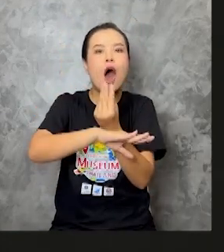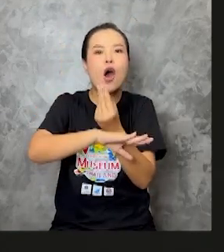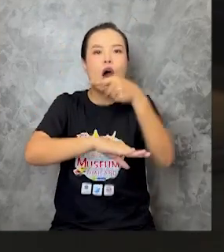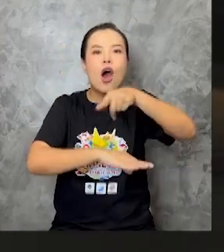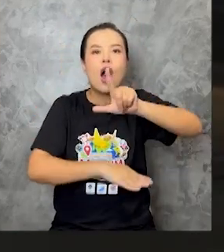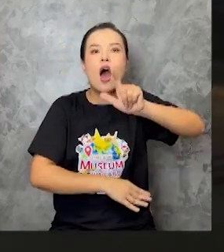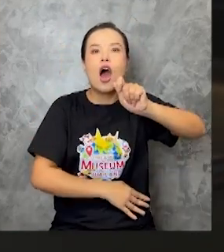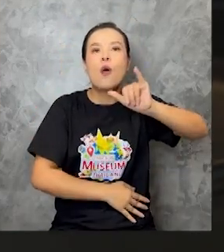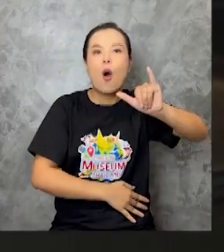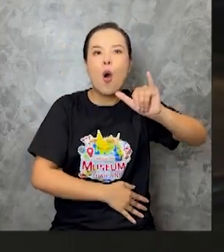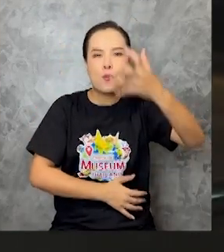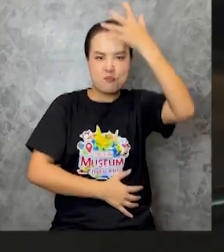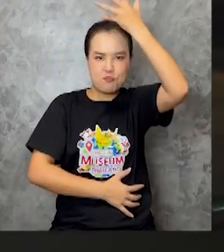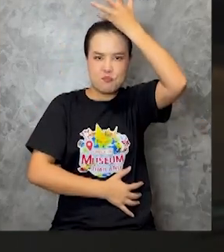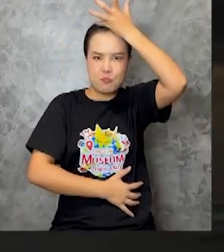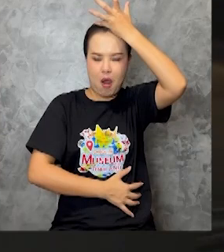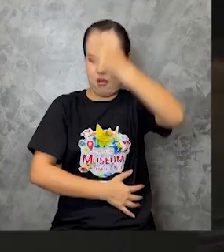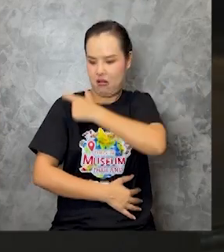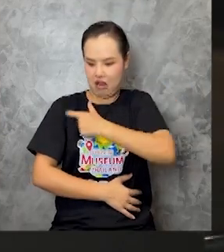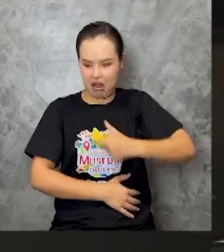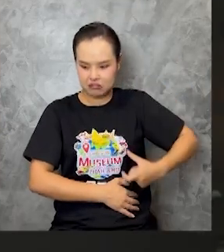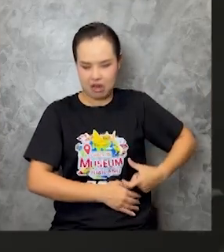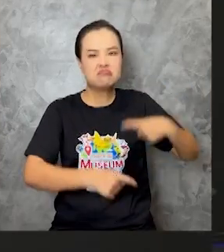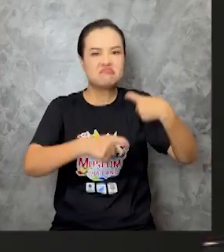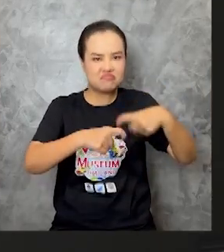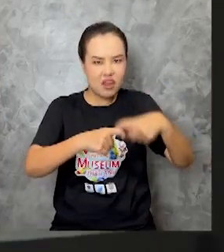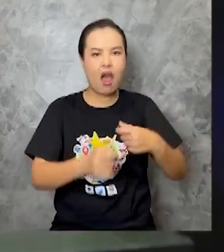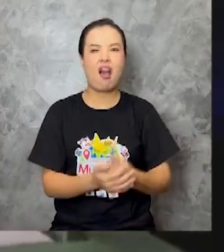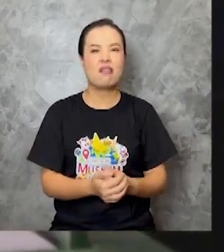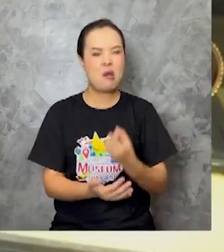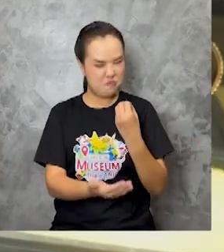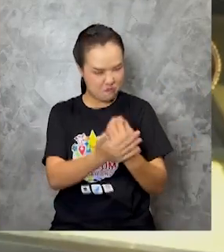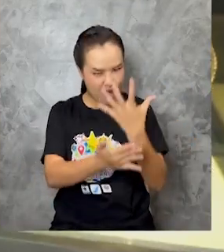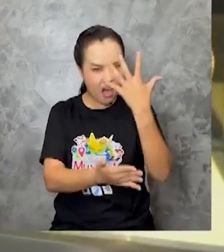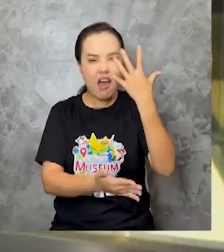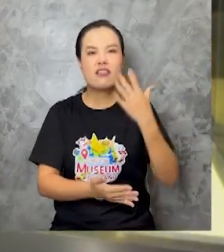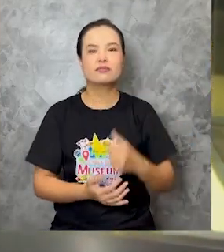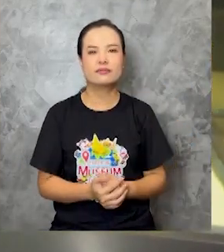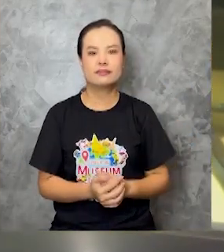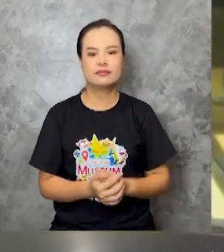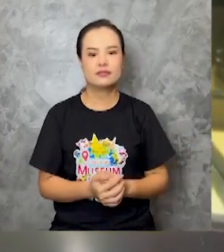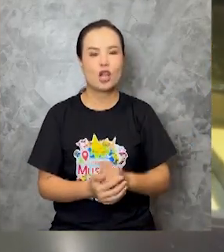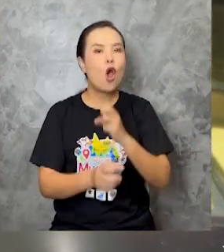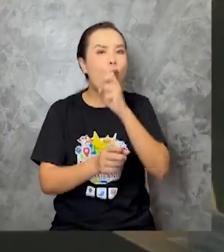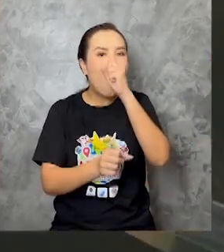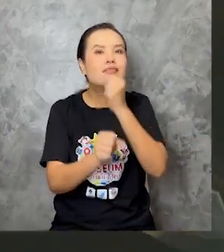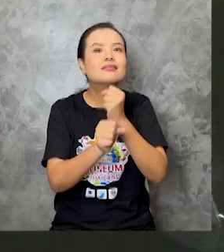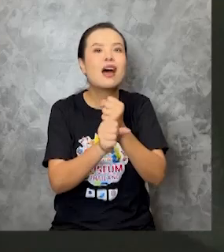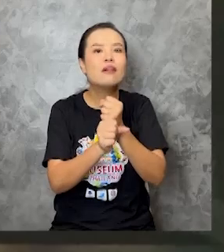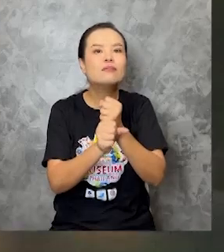ที่ประดับอยู่บนมงกุฎของกษัตริย์เนี่ยเป็นพลอยที่แบบหายากที่สุดเลยแล้วก็มีราคาแพงมาก แล้วตรงนี้ก็คือฮาโลแกรมที่พี่อ๋อบอก